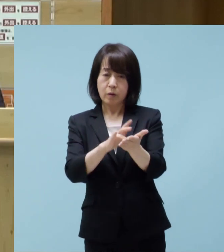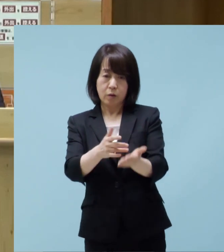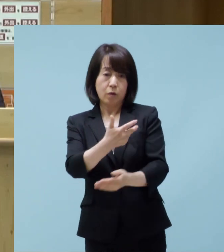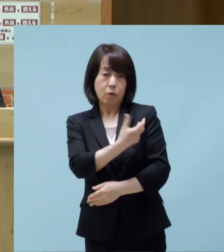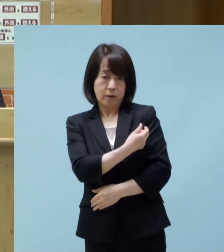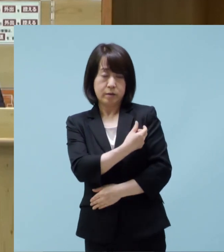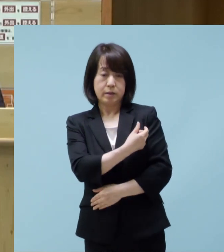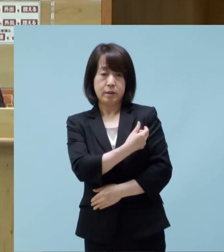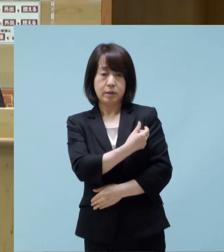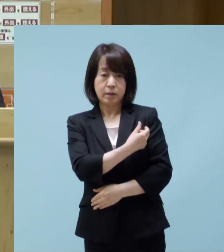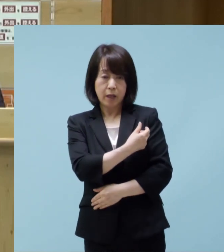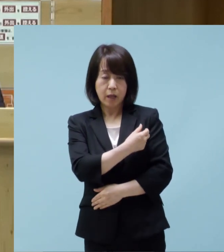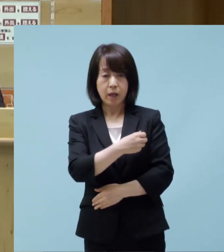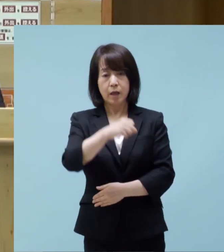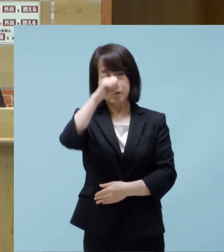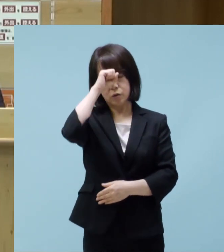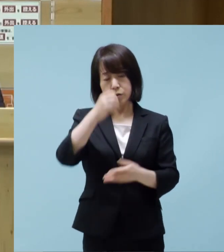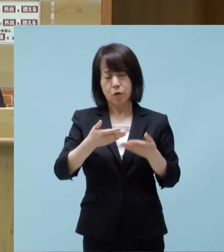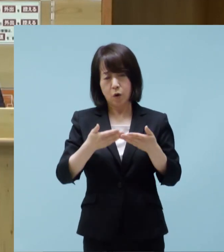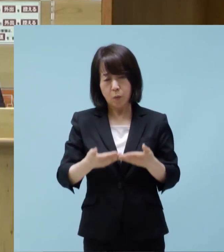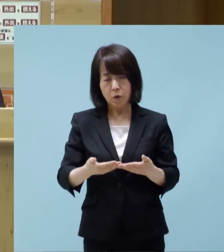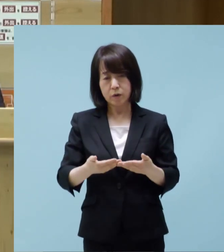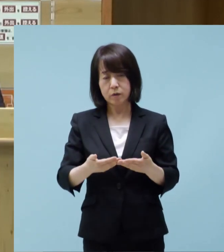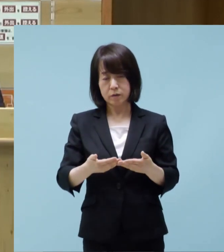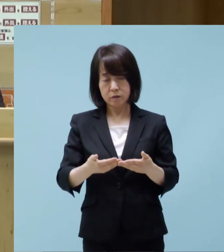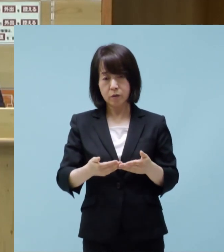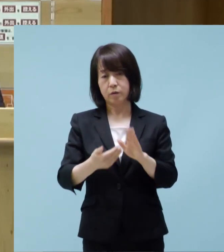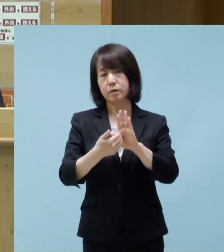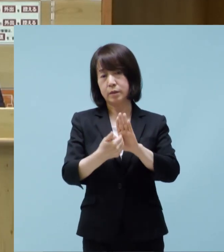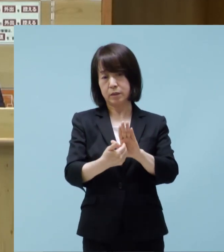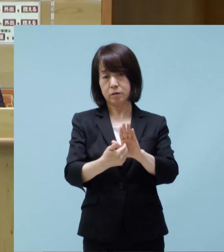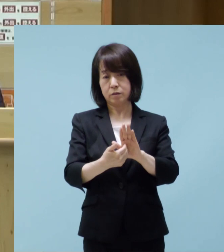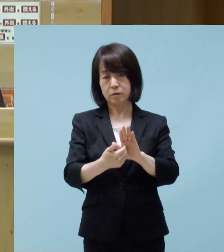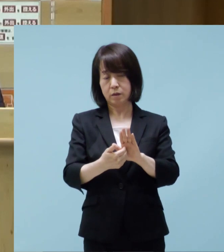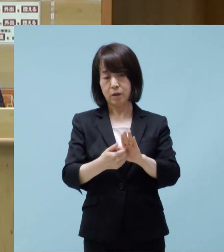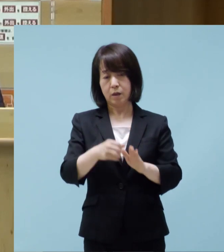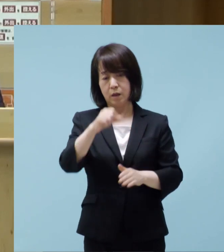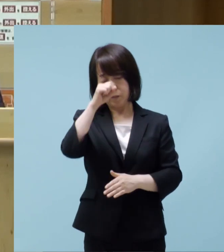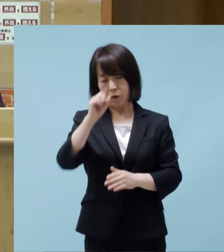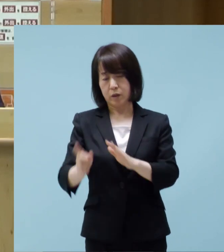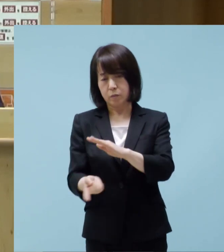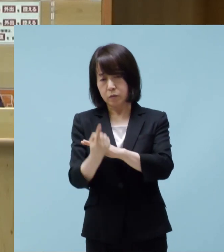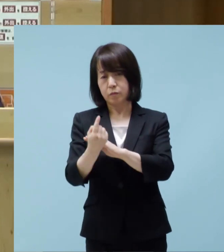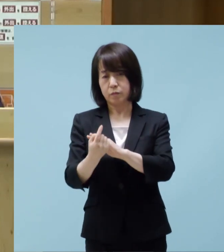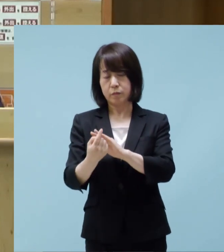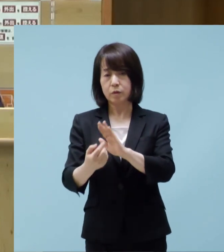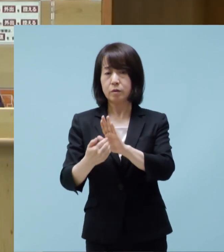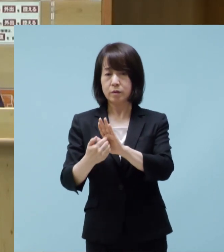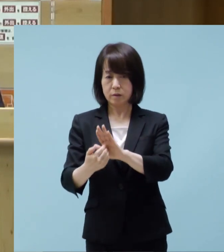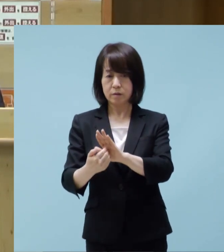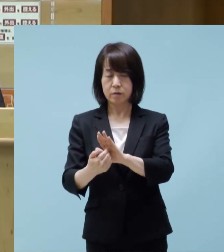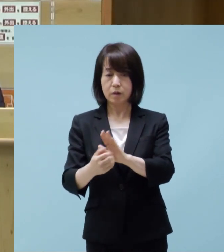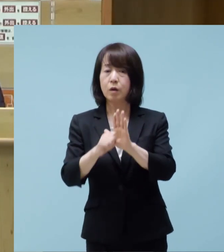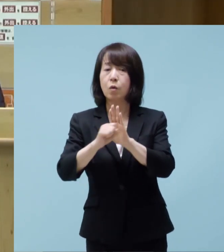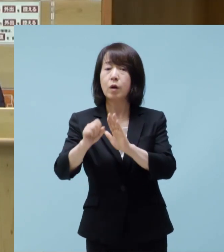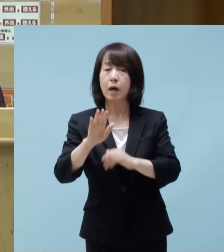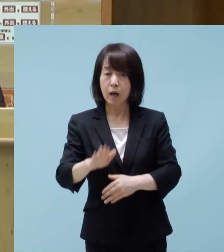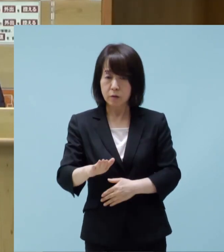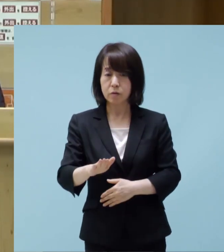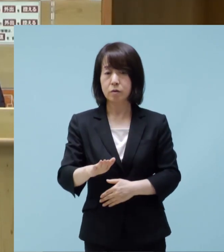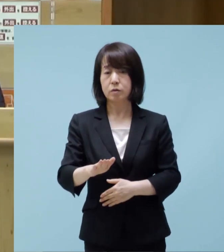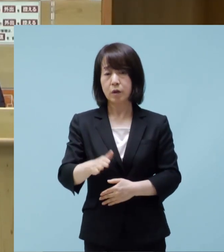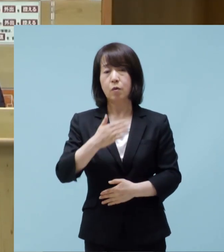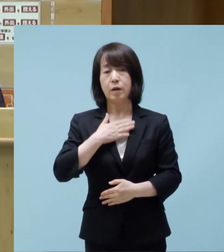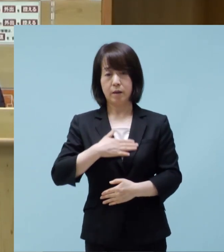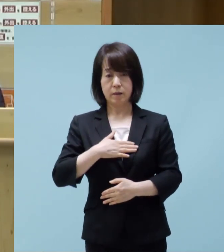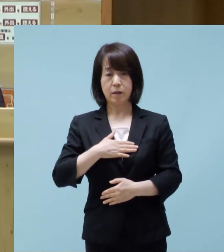症のリスク、こういったものが効果があるということが明確に出ておりますので、こういったワクチン接